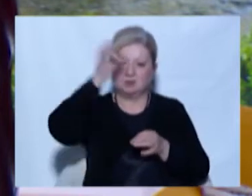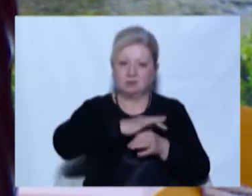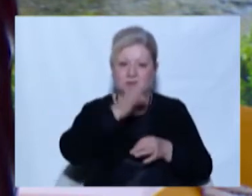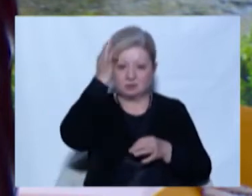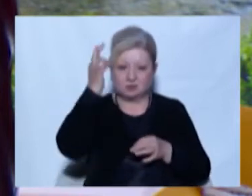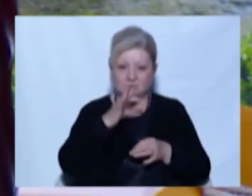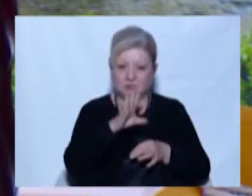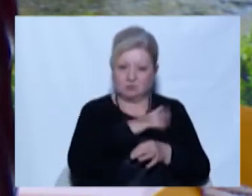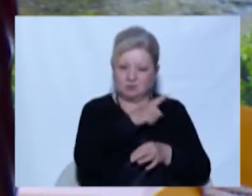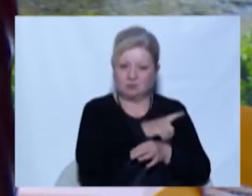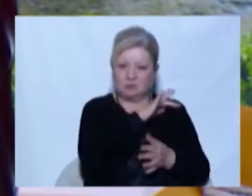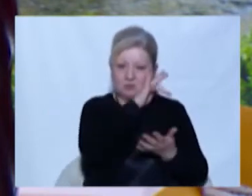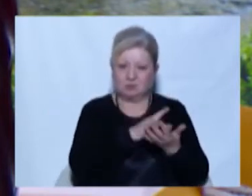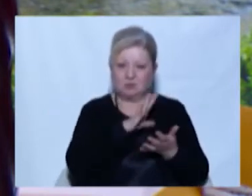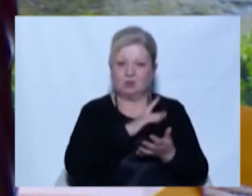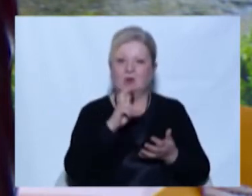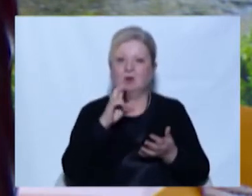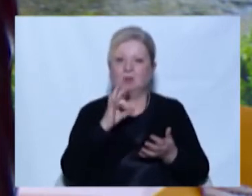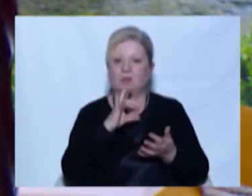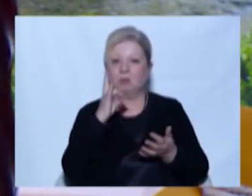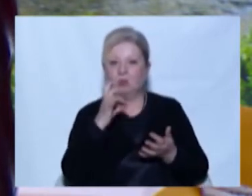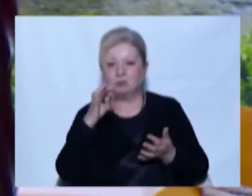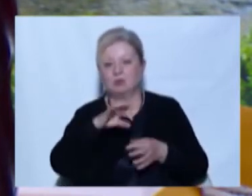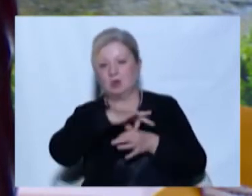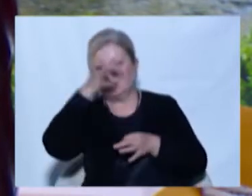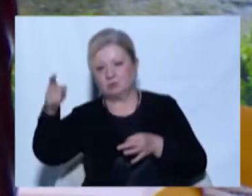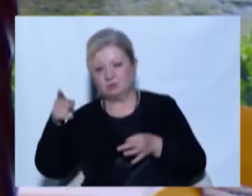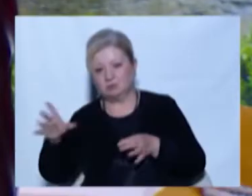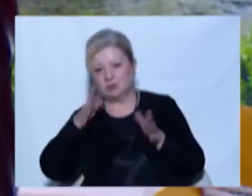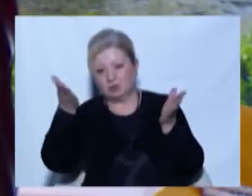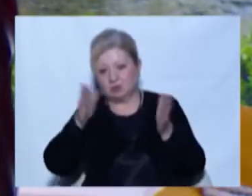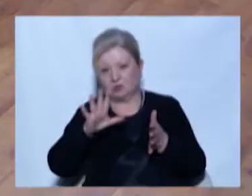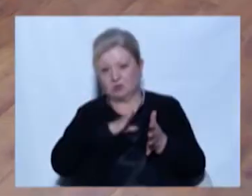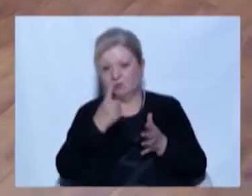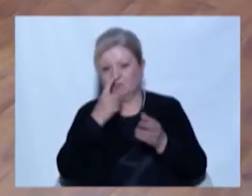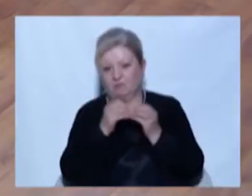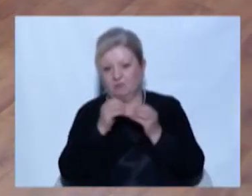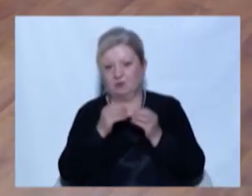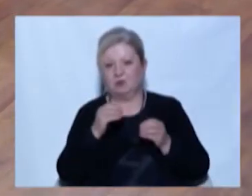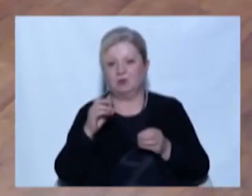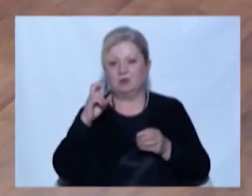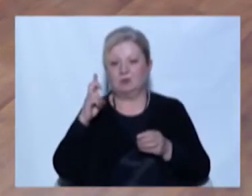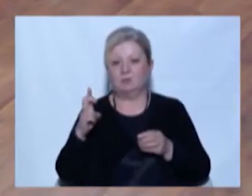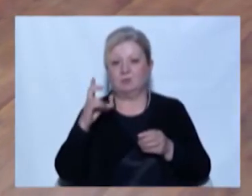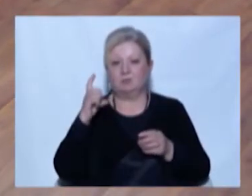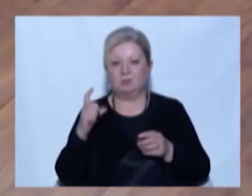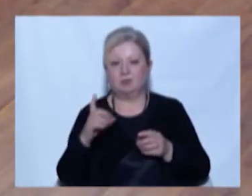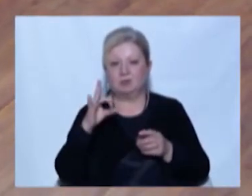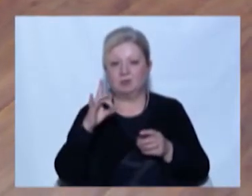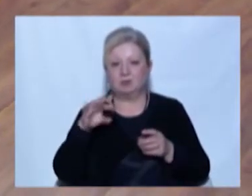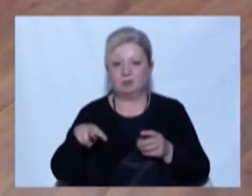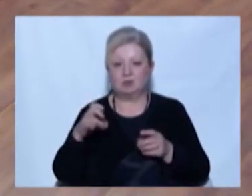გახდა ქალაქი ბონი, აღმოსავლეთ გერმანიის დედაქალაქად რჩებოდა ბერლინი. Ამ დაპირისპირებამ აშკარა გახადა